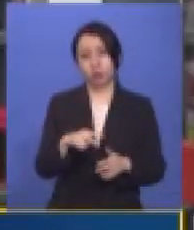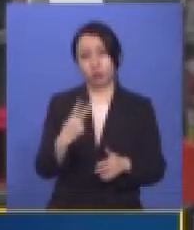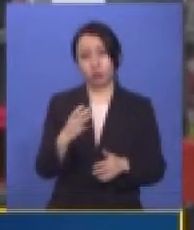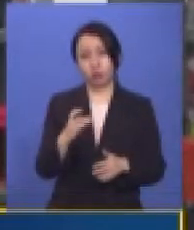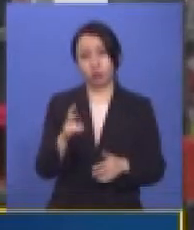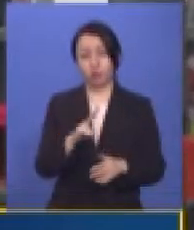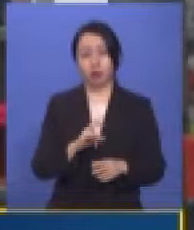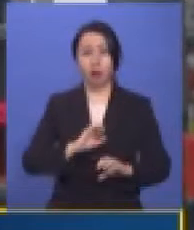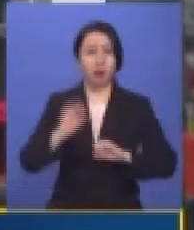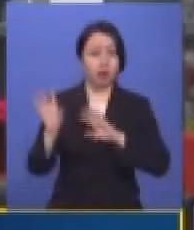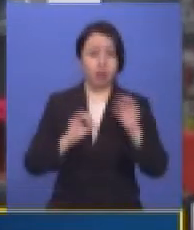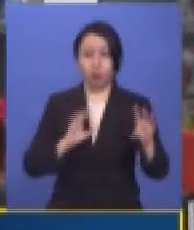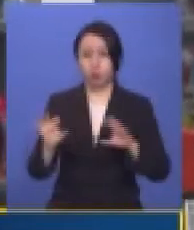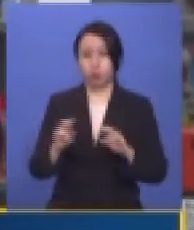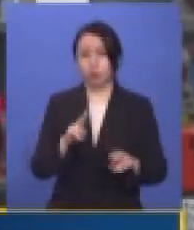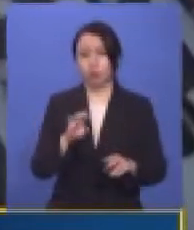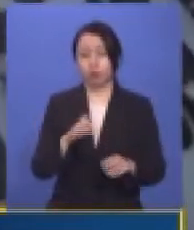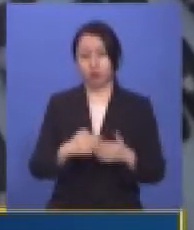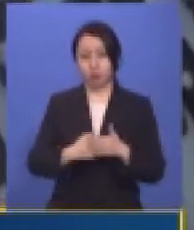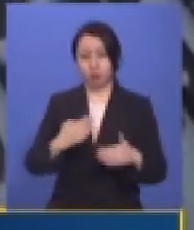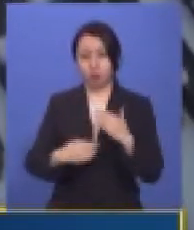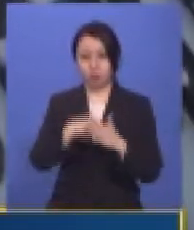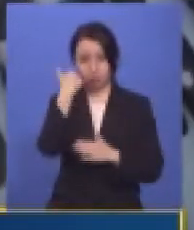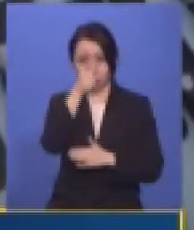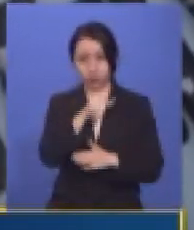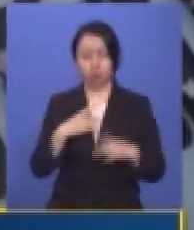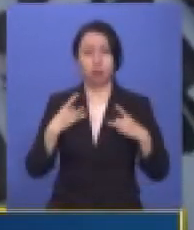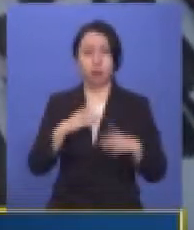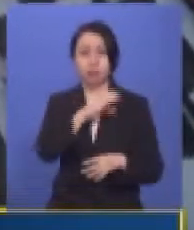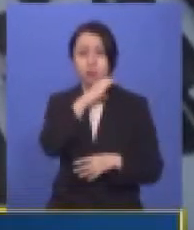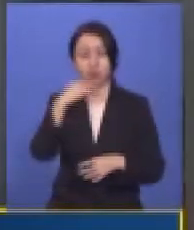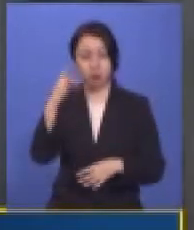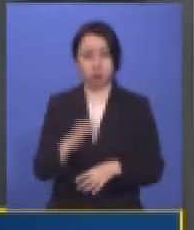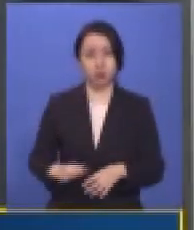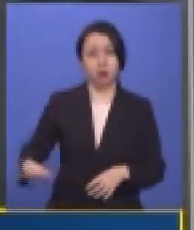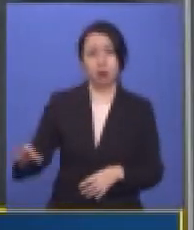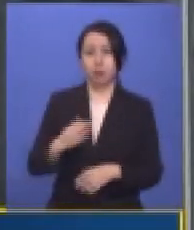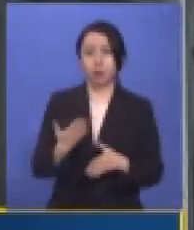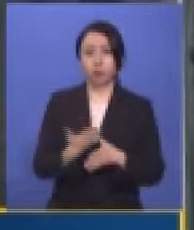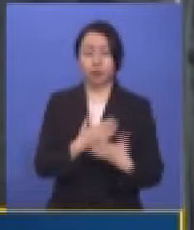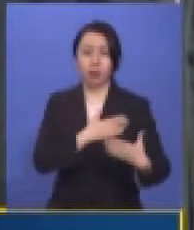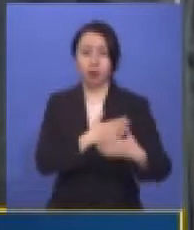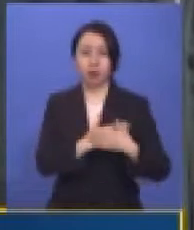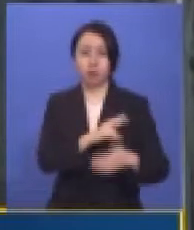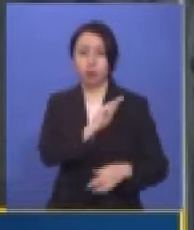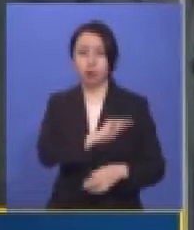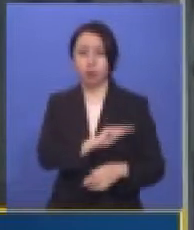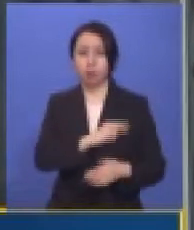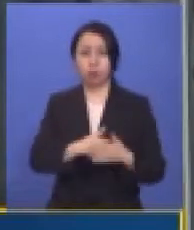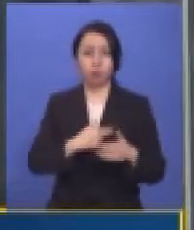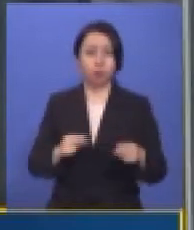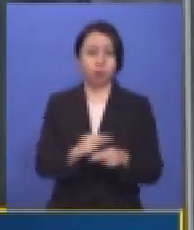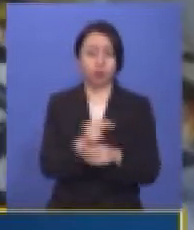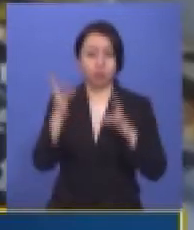включительно. Фейерверки, хлопушки, петарды. В канун новогодних праздников североказахстанские полицейские и спасатели активизировали работу по